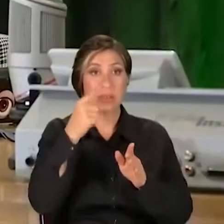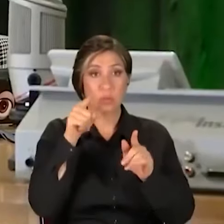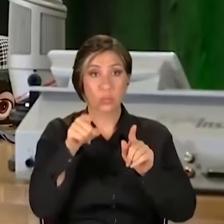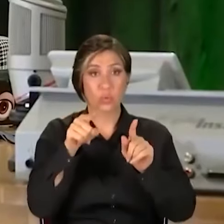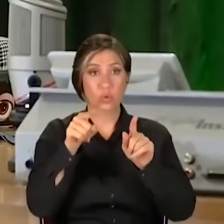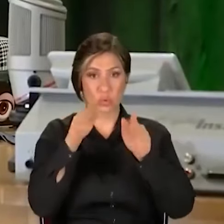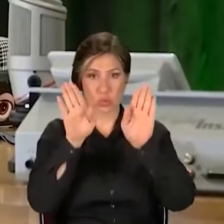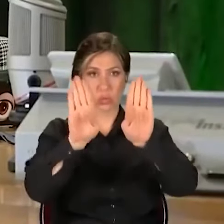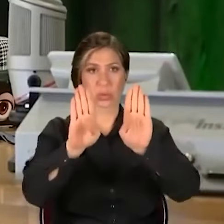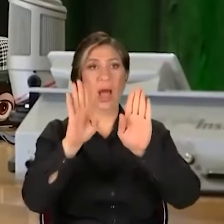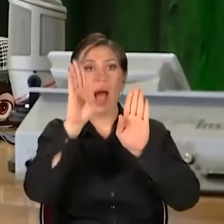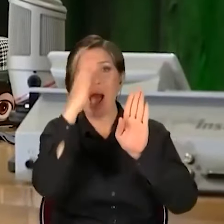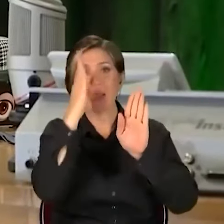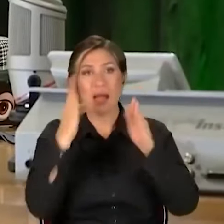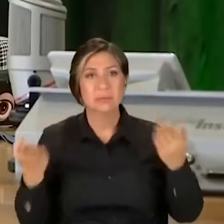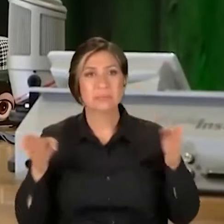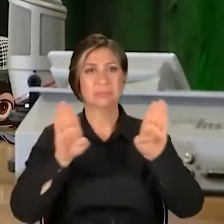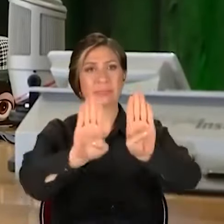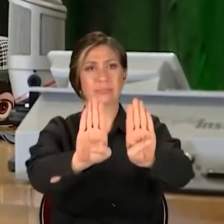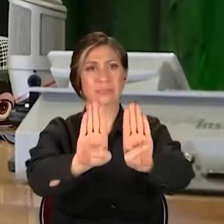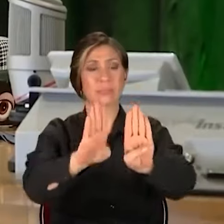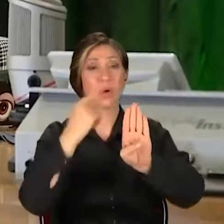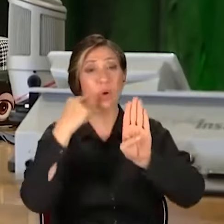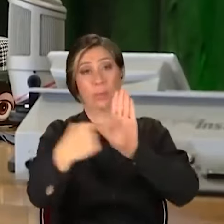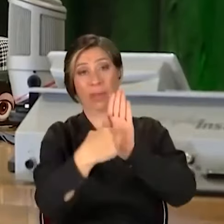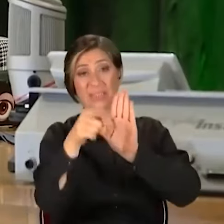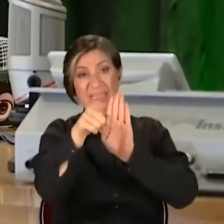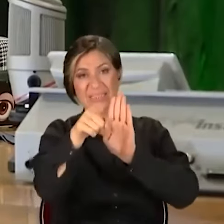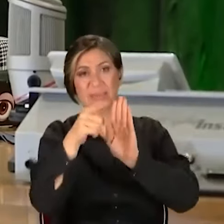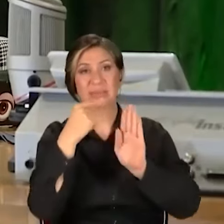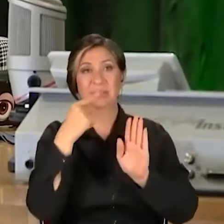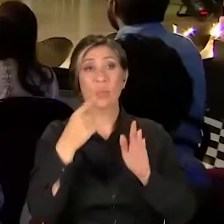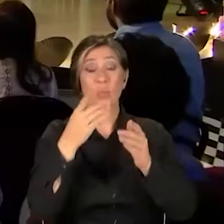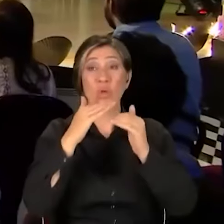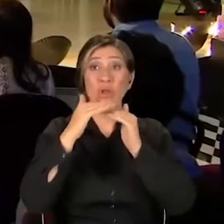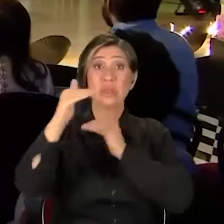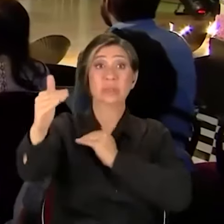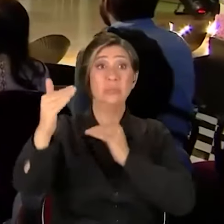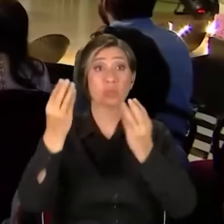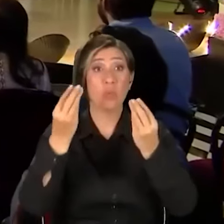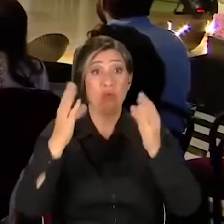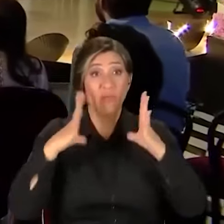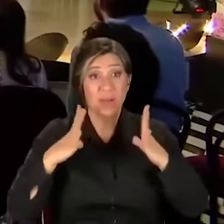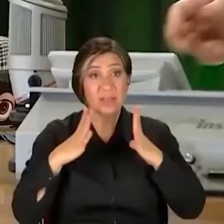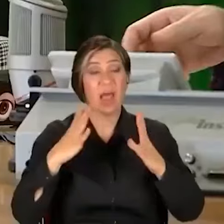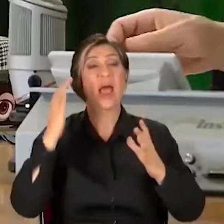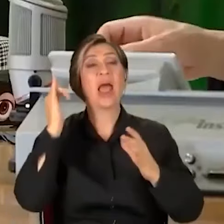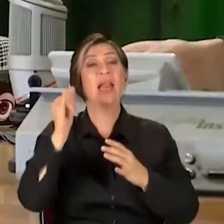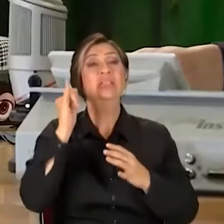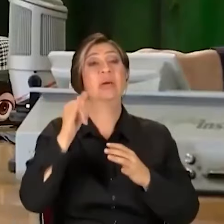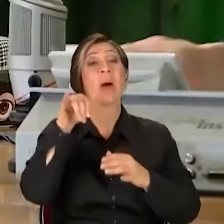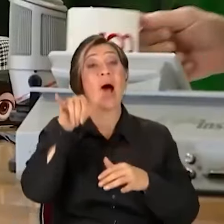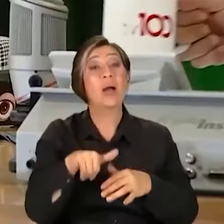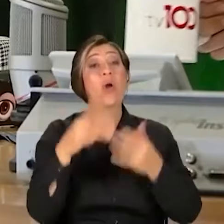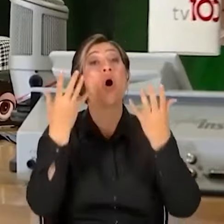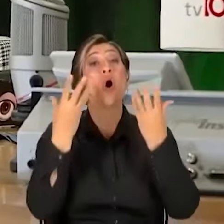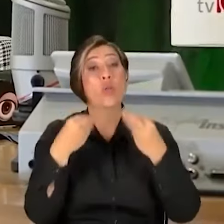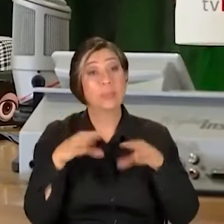bu hani busunuz deyip aynayı gösterdim, onlara tuttum. Ve zaten bundan müzdarip o kadar geniş bir kitle vardı ki. Ya eleştirim haklı